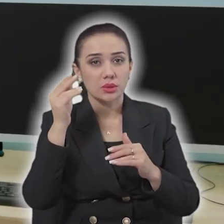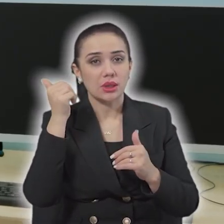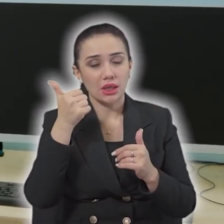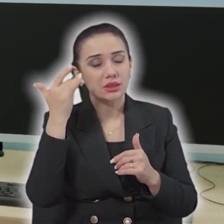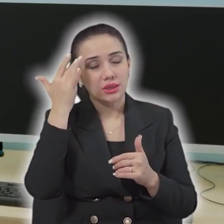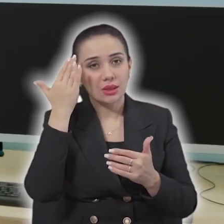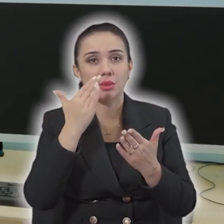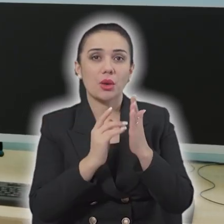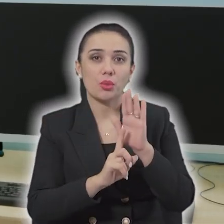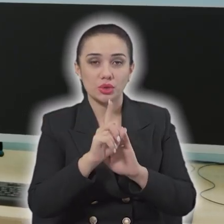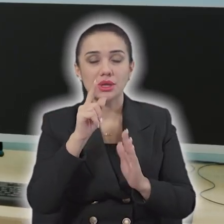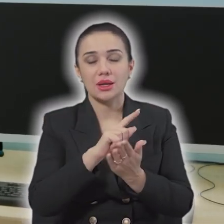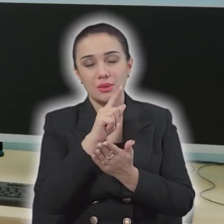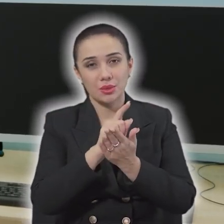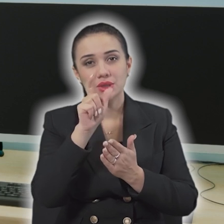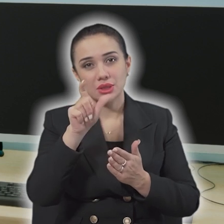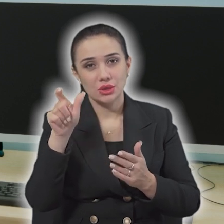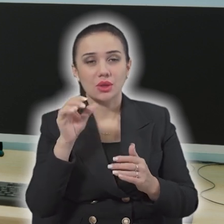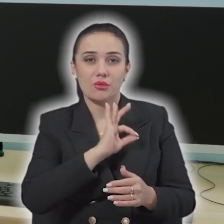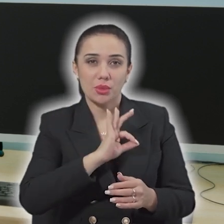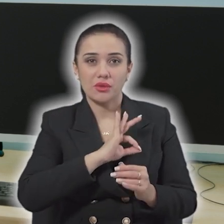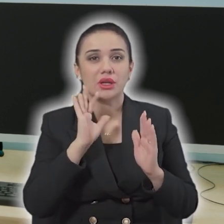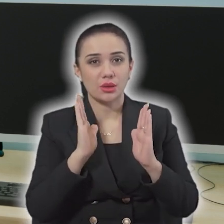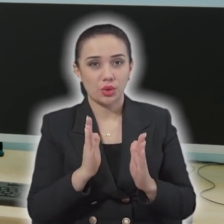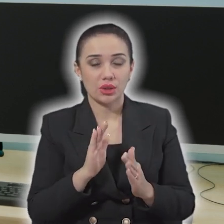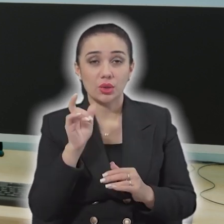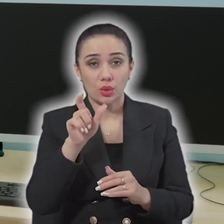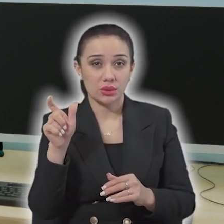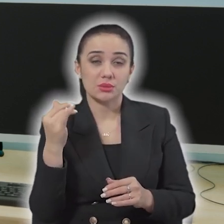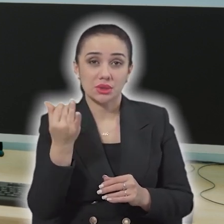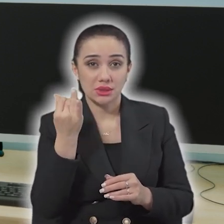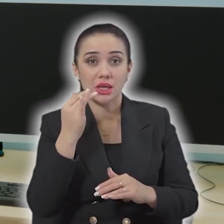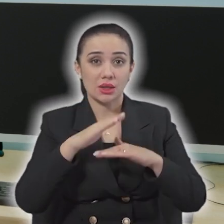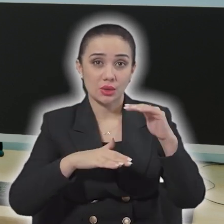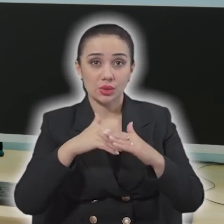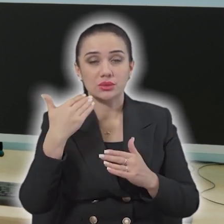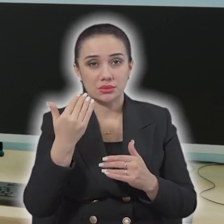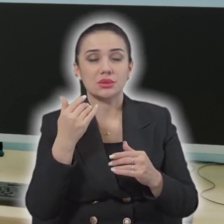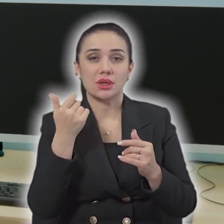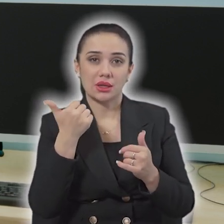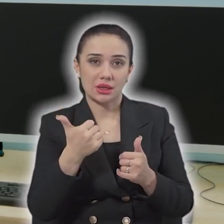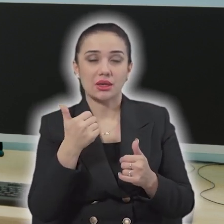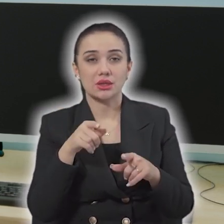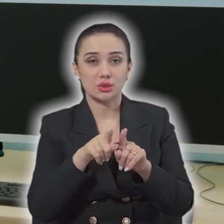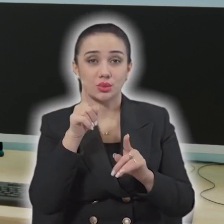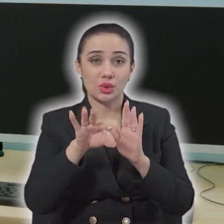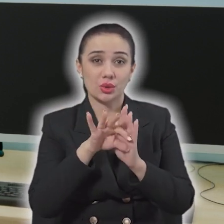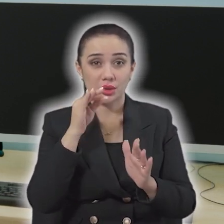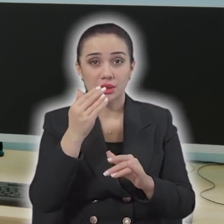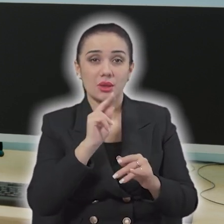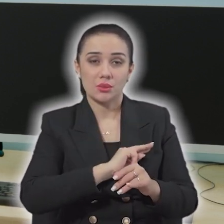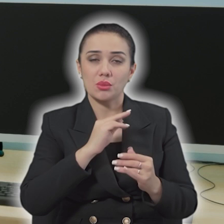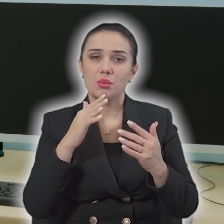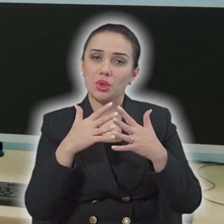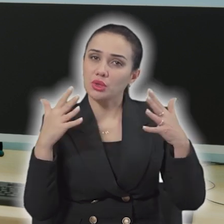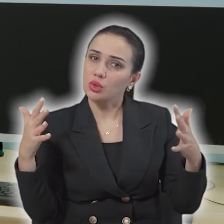hunarini yaxshi niyat bilan boshlasa, albatta insonlarga manfaatli bo'ladi. Odam qiziqqan hunarini qilgan yaxshi. Sen tanlagan